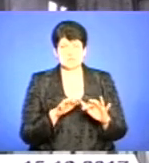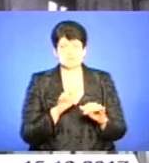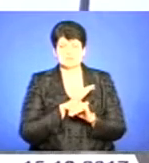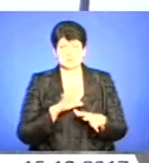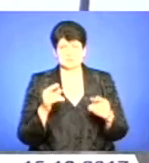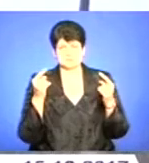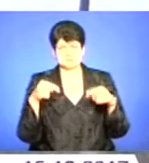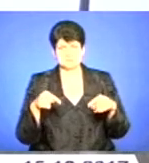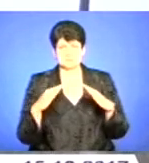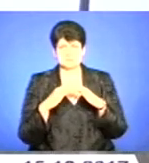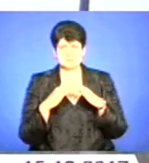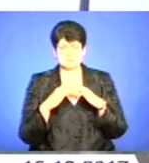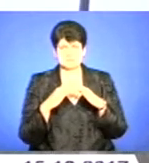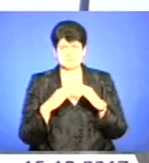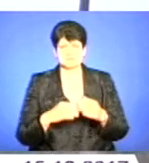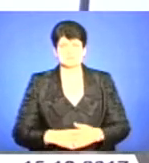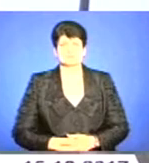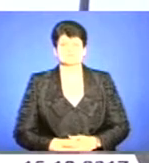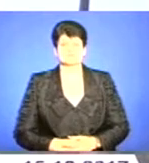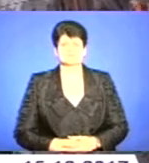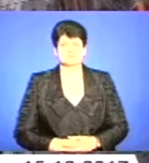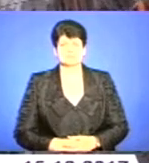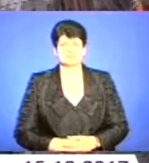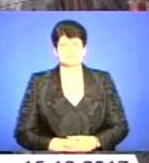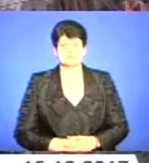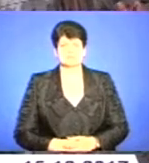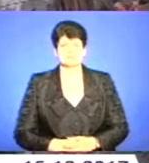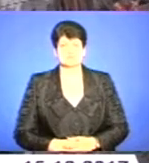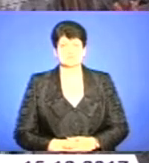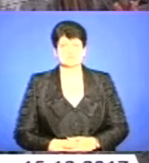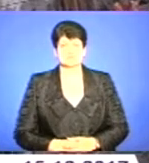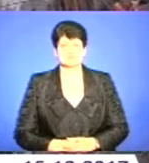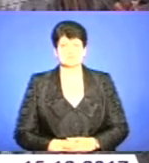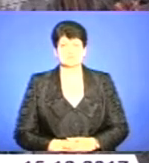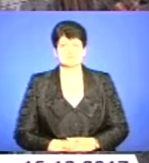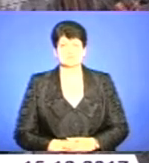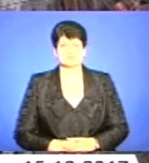обрушення конструкції. Анастасія Чичко, Андрій Бодак, Вісті ТТБ.